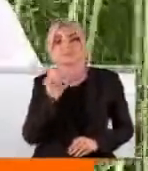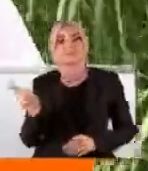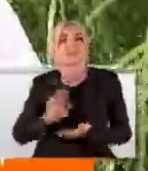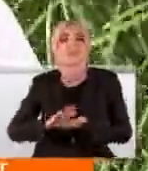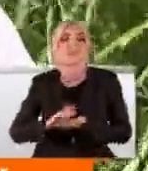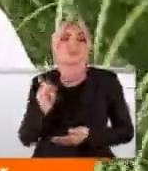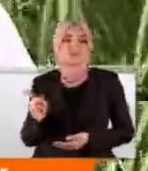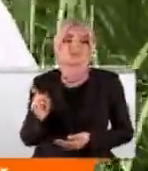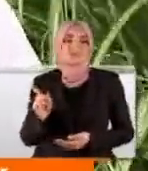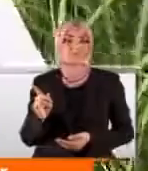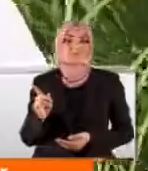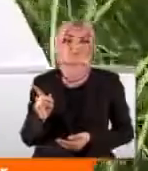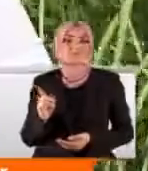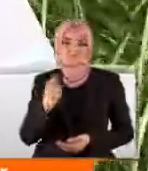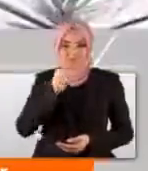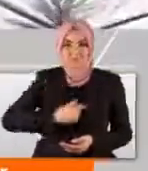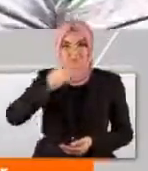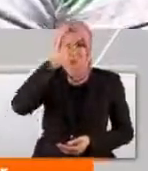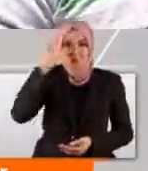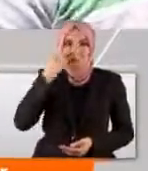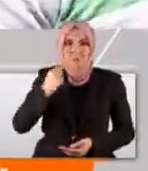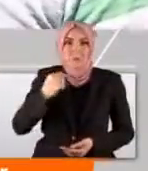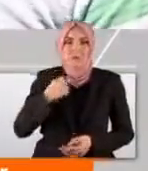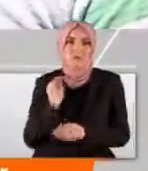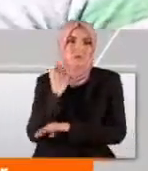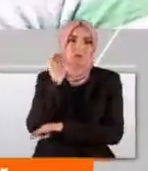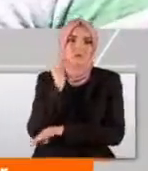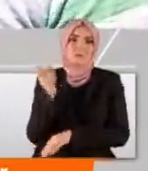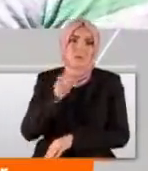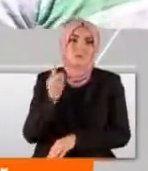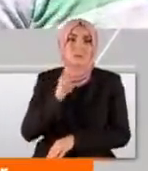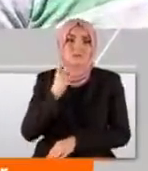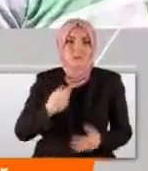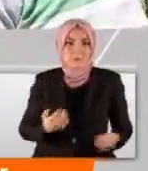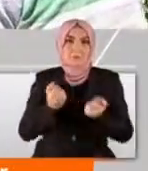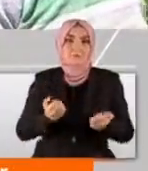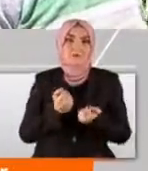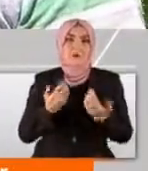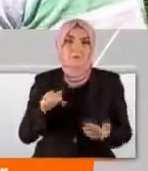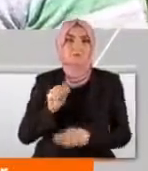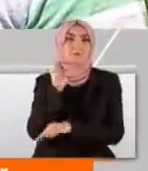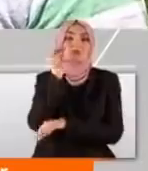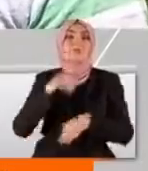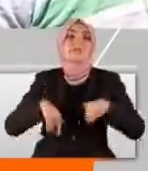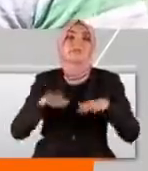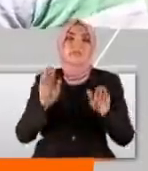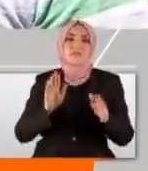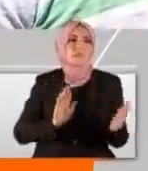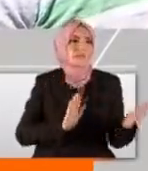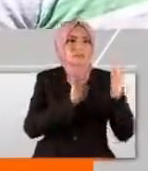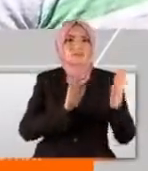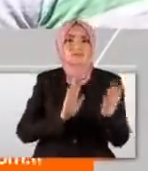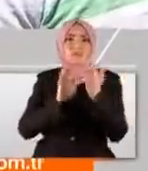Yani şans eseri iki seferdir yaşıyorum ama yani bu yaşamak değil. Her yerde benim karşıma çıkıyor. Doğru düzgün iş